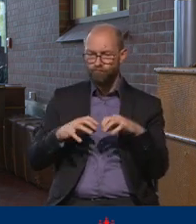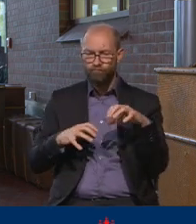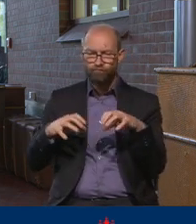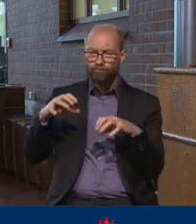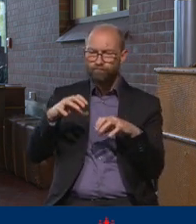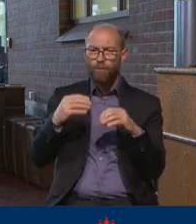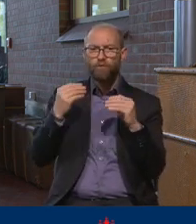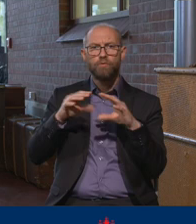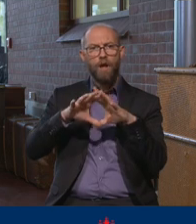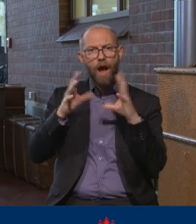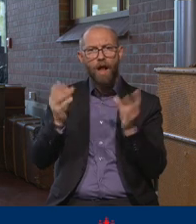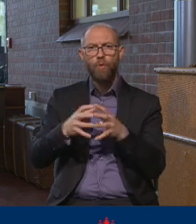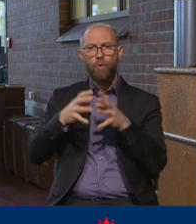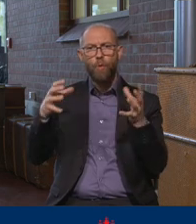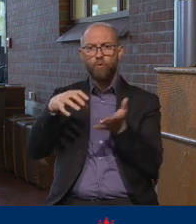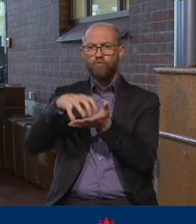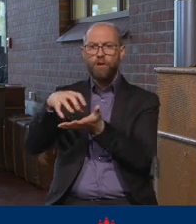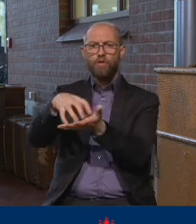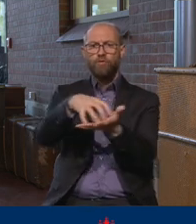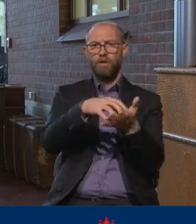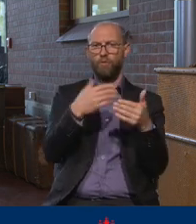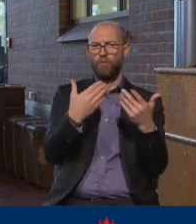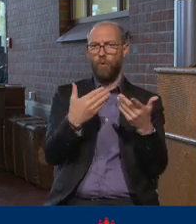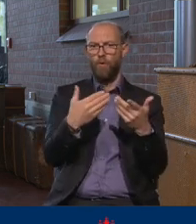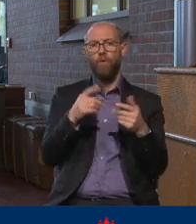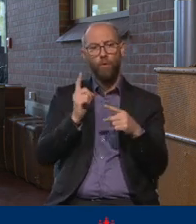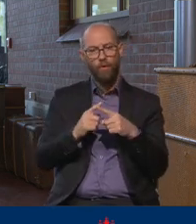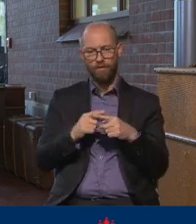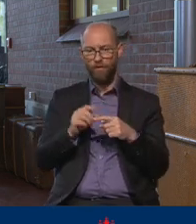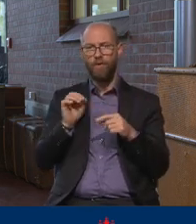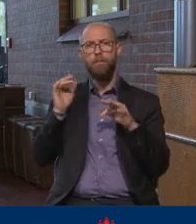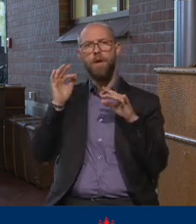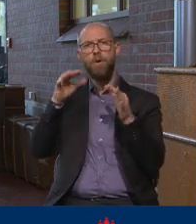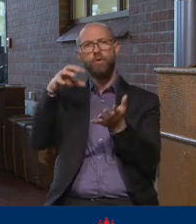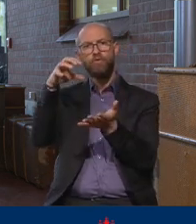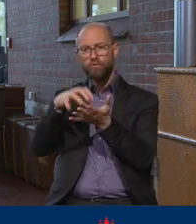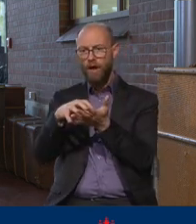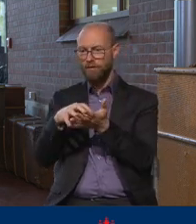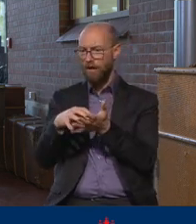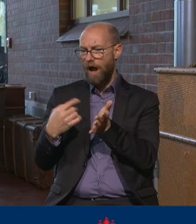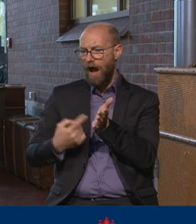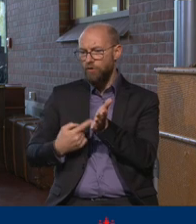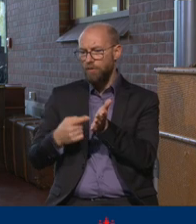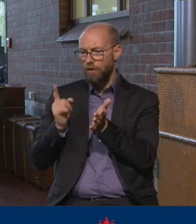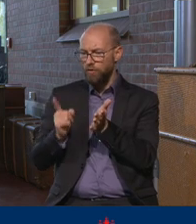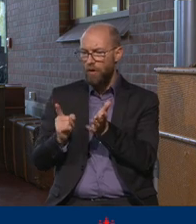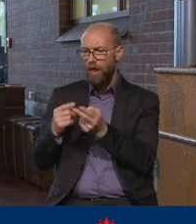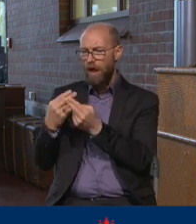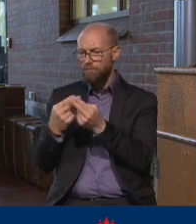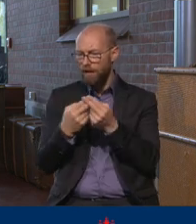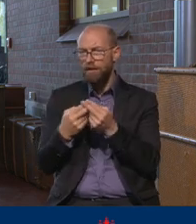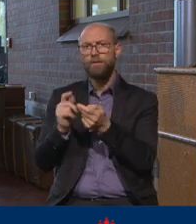metropolen erleben sowie die sich ändernden ansprüche an eine million statt des einundzwanzigsten jahrhunderts